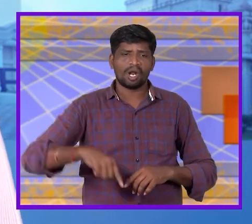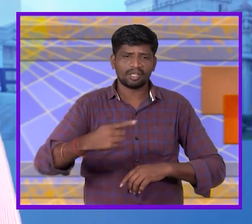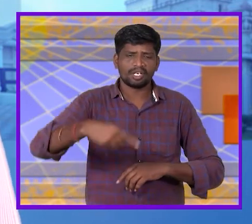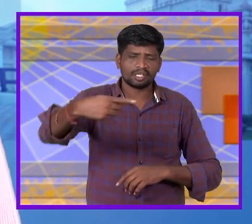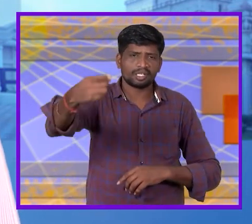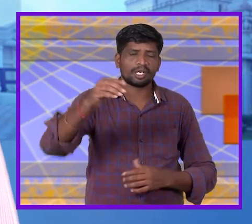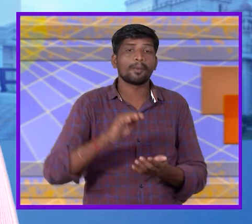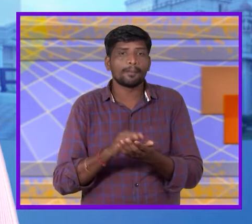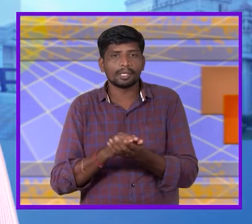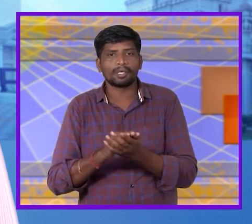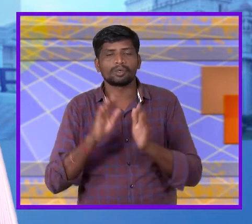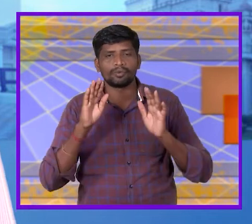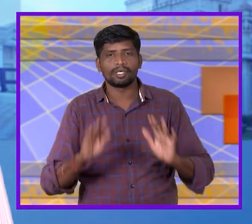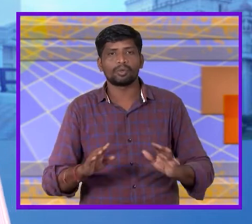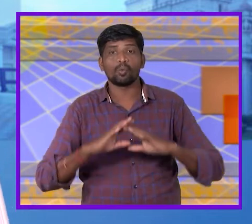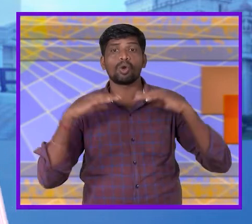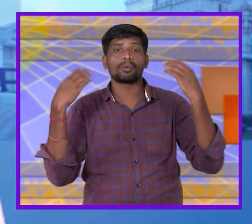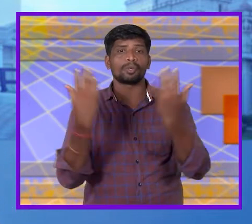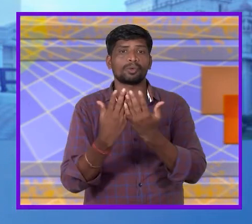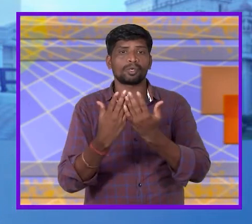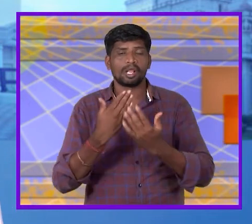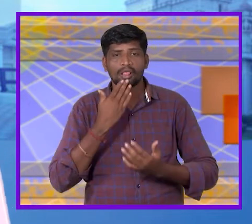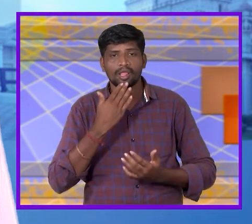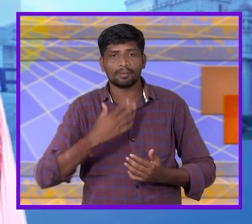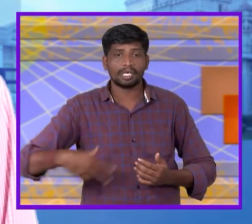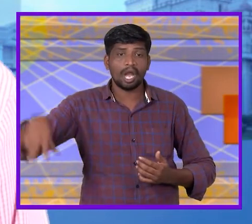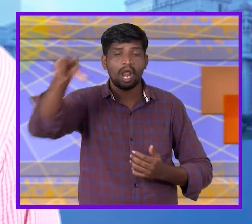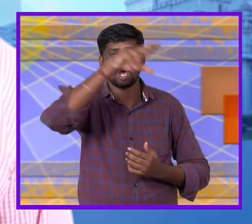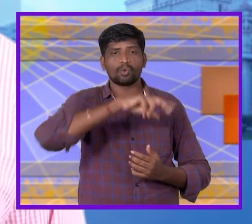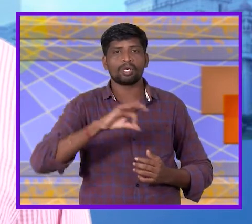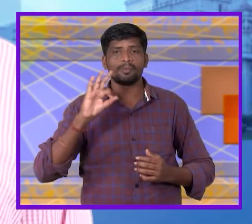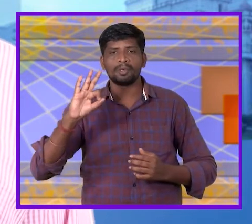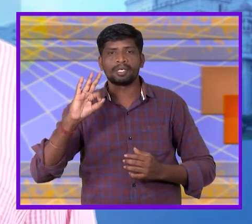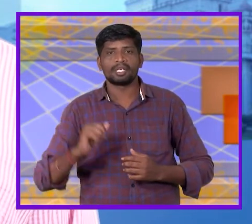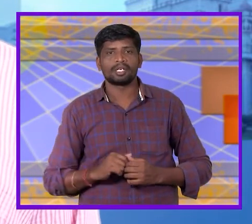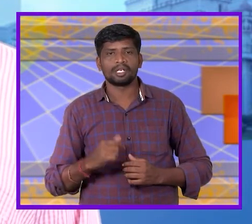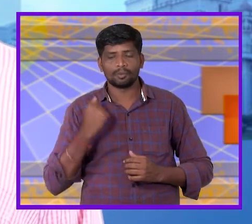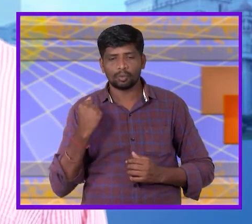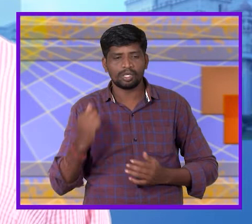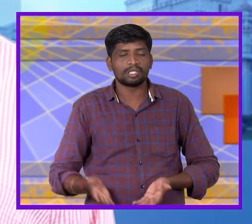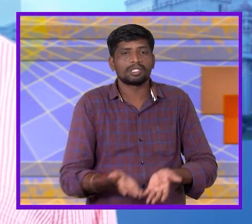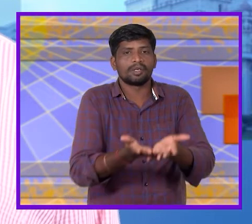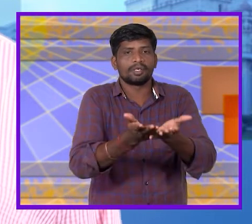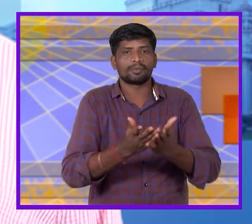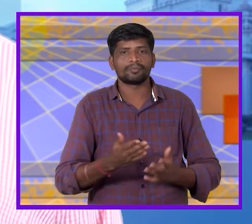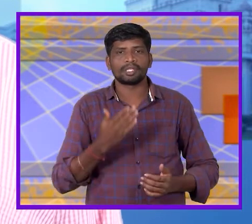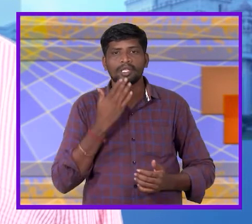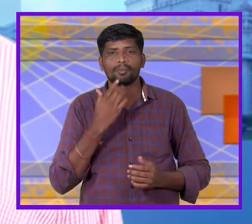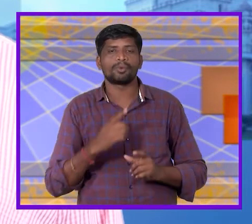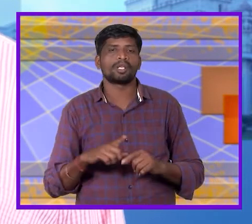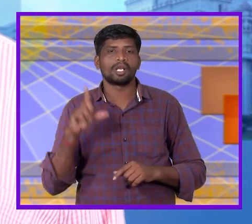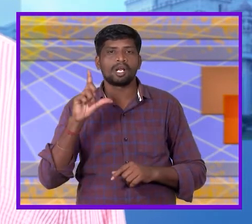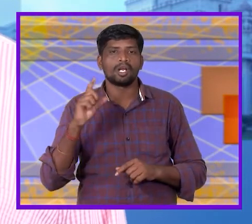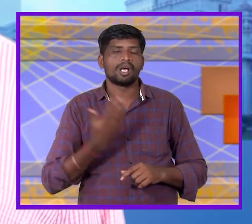போற்றி பாதுகாக்கப்பட வேண்டும். உலகம் முழுக்க நம்முடைய தமிழர்களுடைய நாகரிகத்தை, பெருமையை நாம் கொண்டு செல்ல வேண்டும். நம்முடைய காதல்,